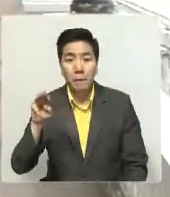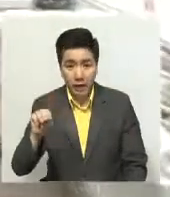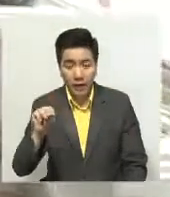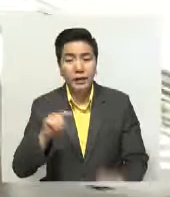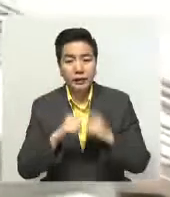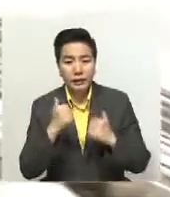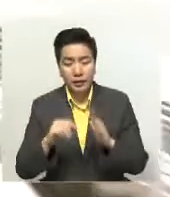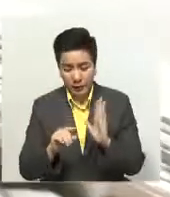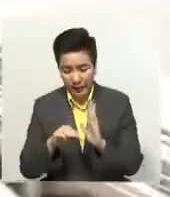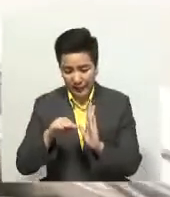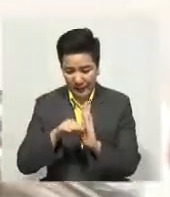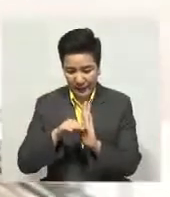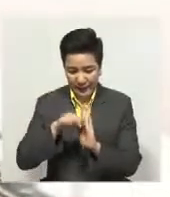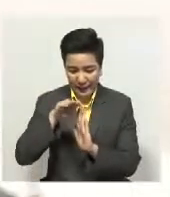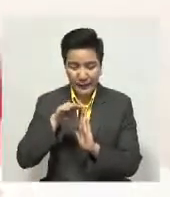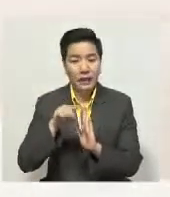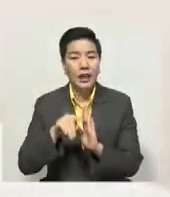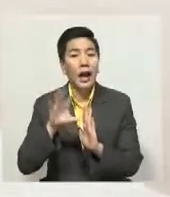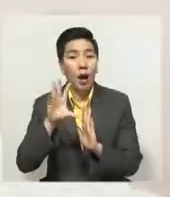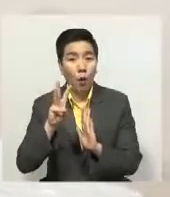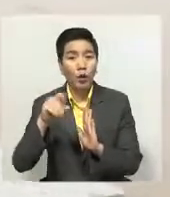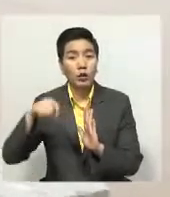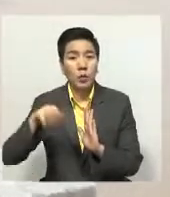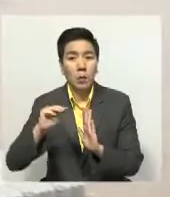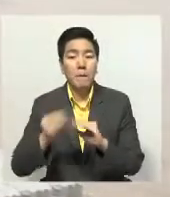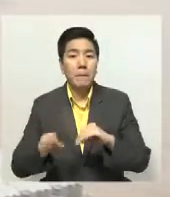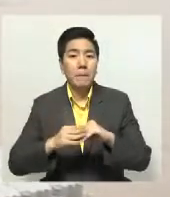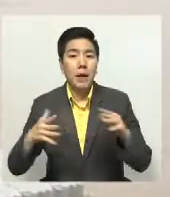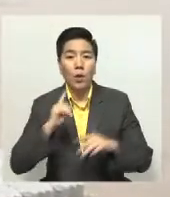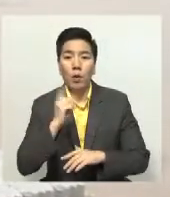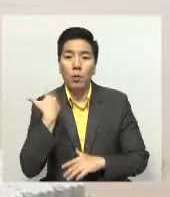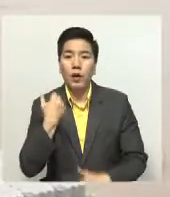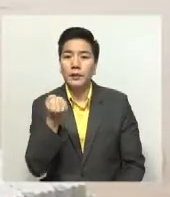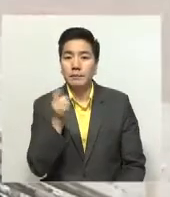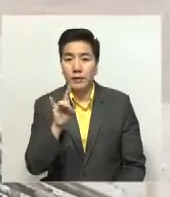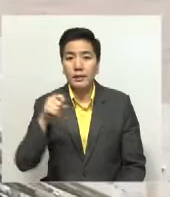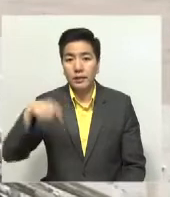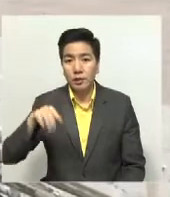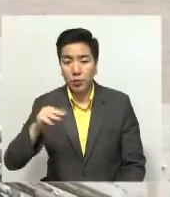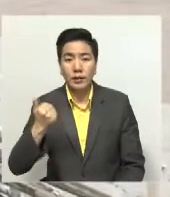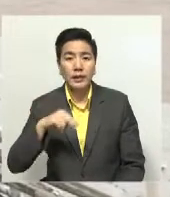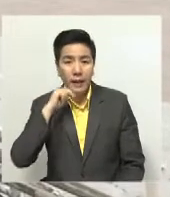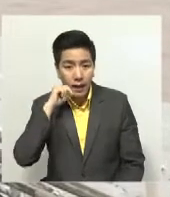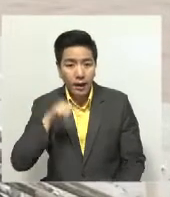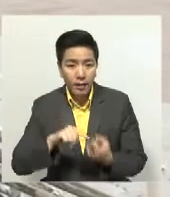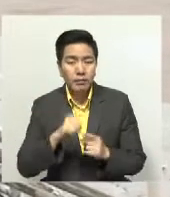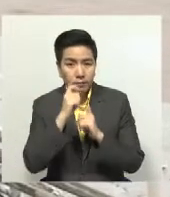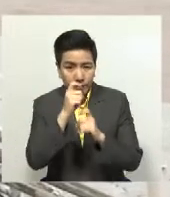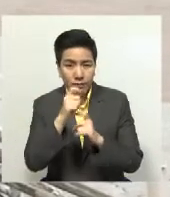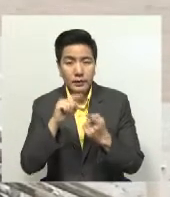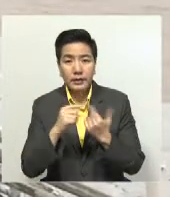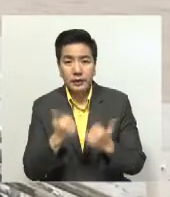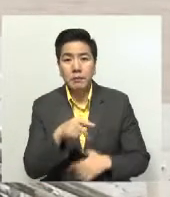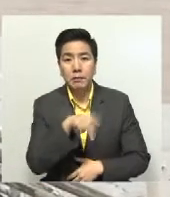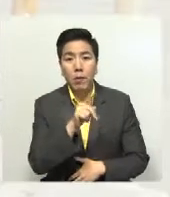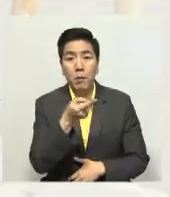ระดับวิกฤต6เซนติเมตรเพิ่มขึ้นจากเมื่อวาน18เซนติเมตรนะคะปริมาณน้ำอยู่ในระดับวิกฤตค่ะซึ่งเจ้าหน้าที่กรมป้องกัน